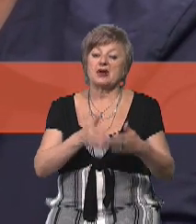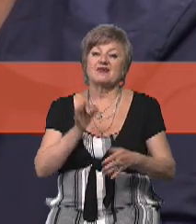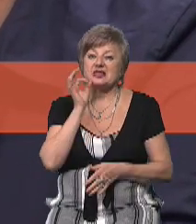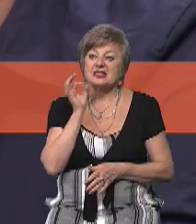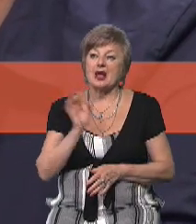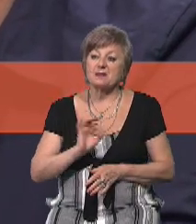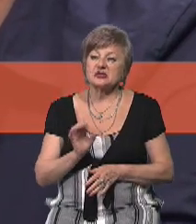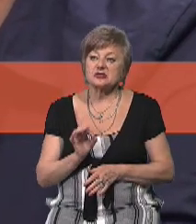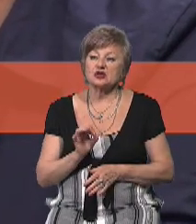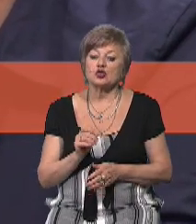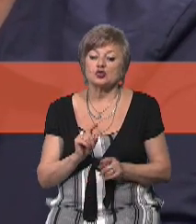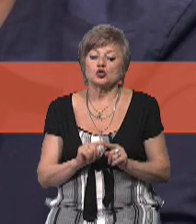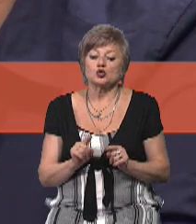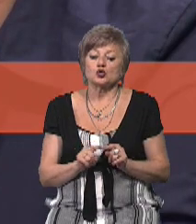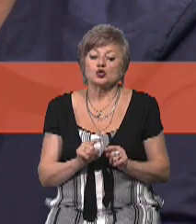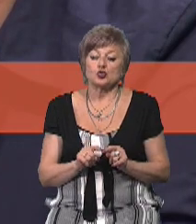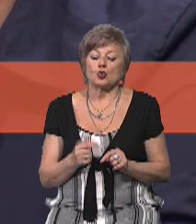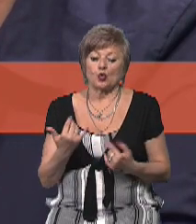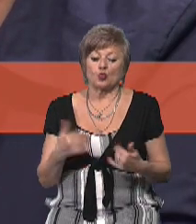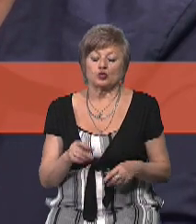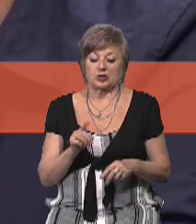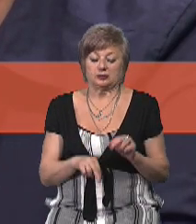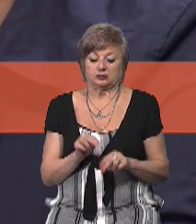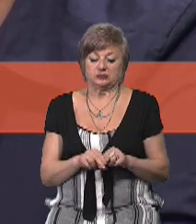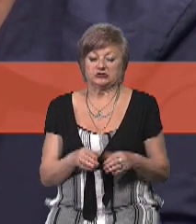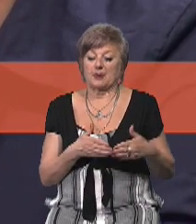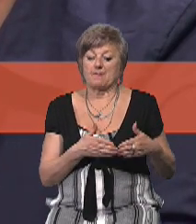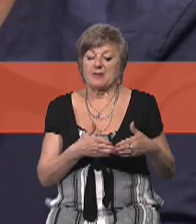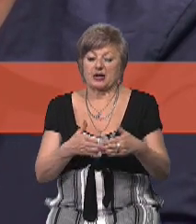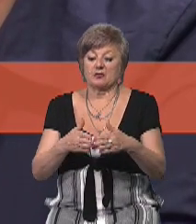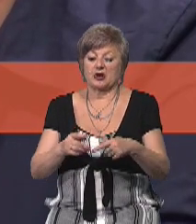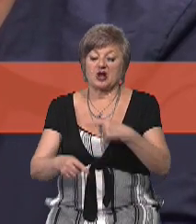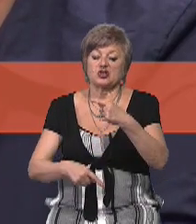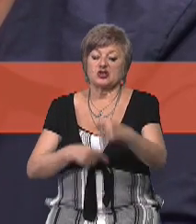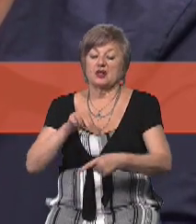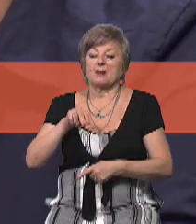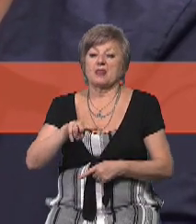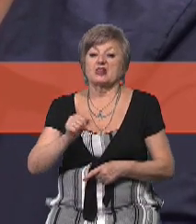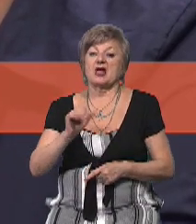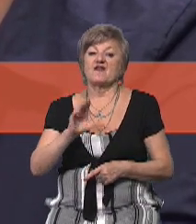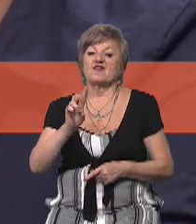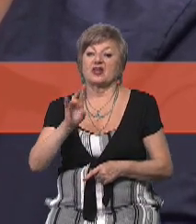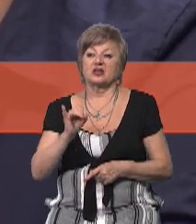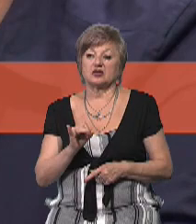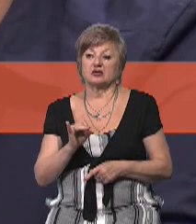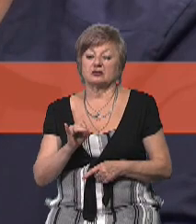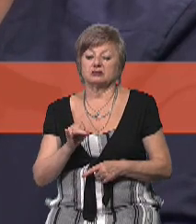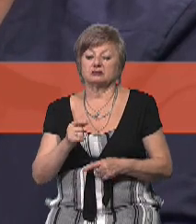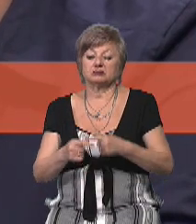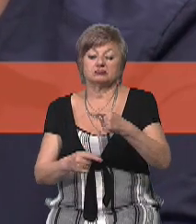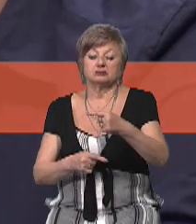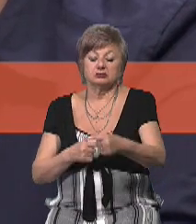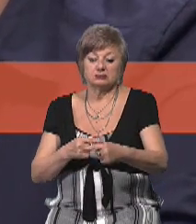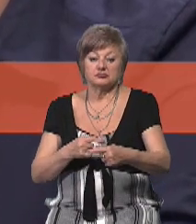переправи, що німці ось-ось уже налаштували переправу, що вони через плавні намагаються через понтони пройти,